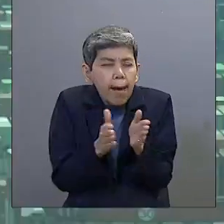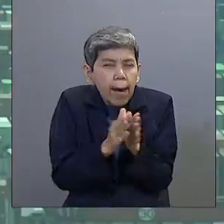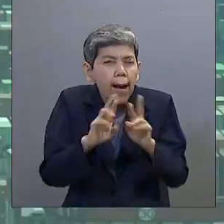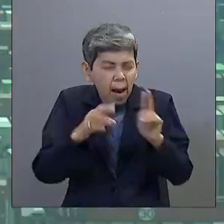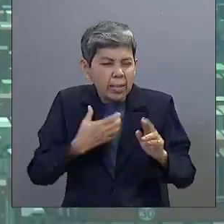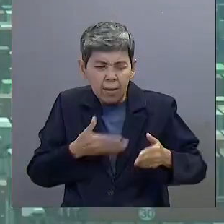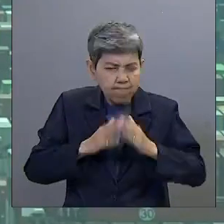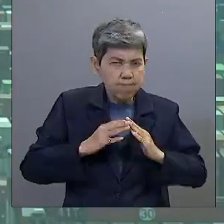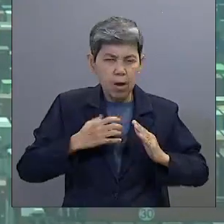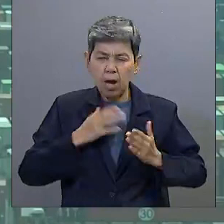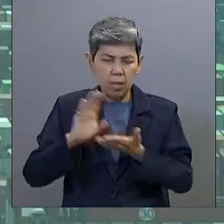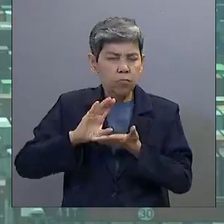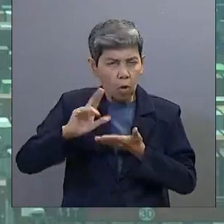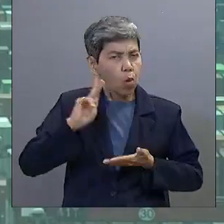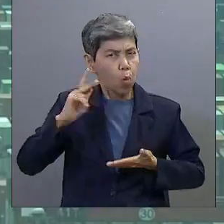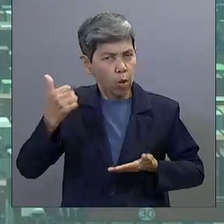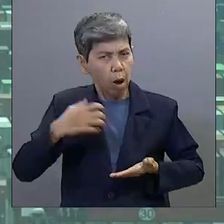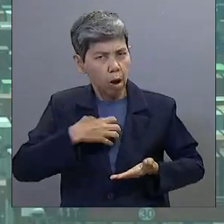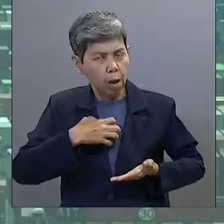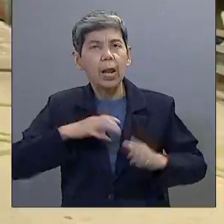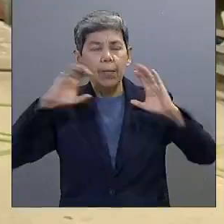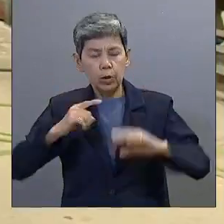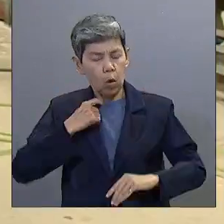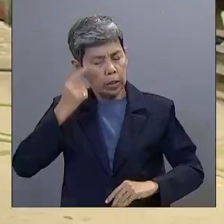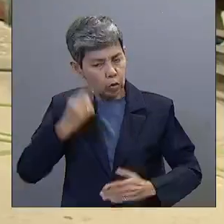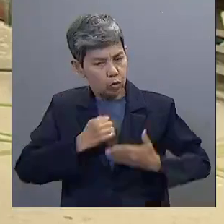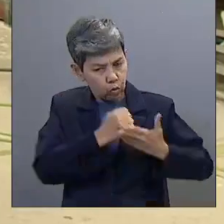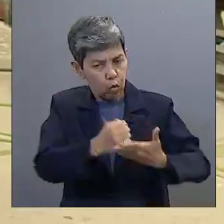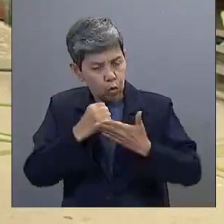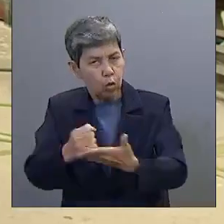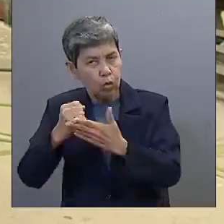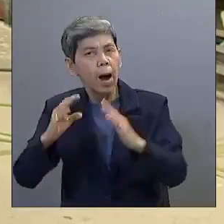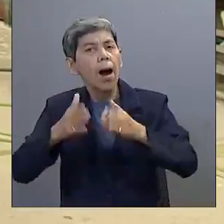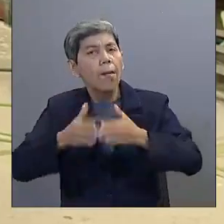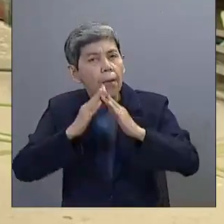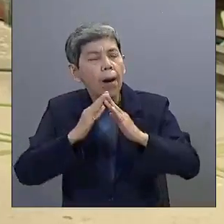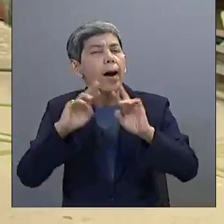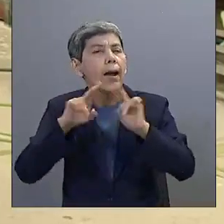ที่ต้องการเข้าถึงแหล่งเงินทุนโดยรัฐจะต้องเข้าช่วยเหลือในส่วนนี้ค่ะ